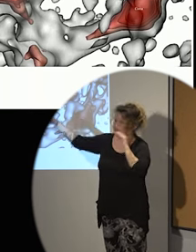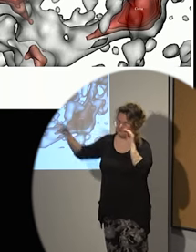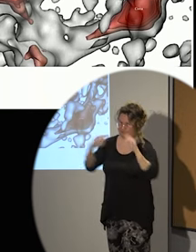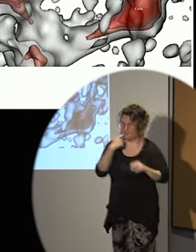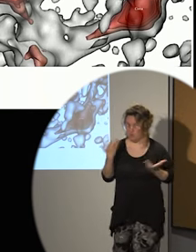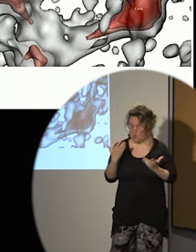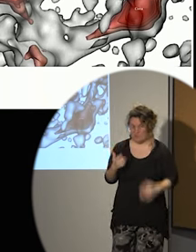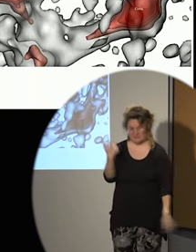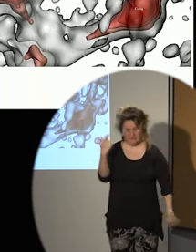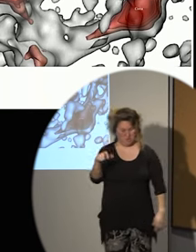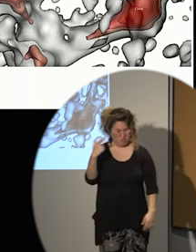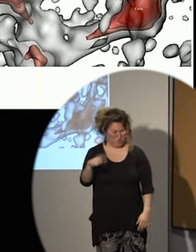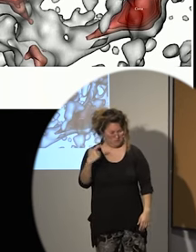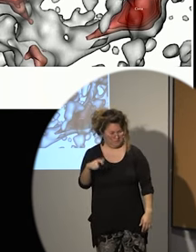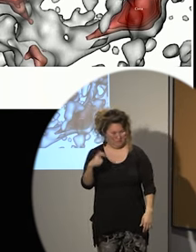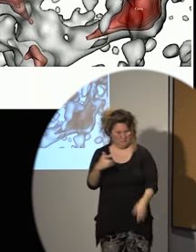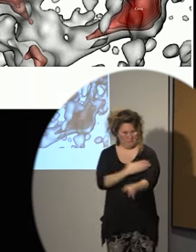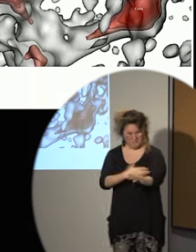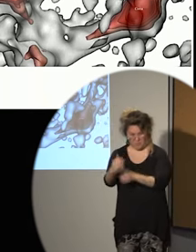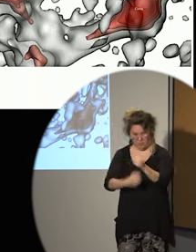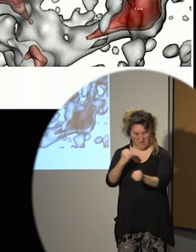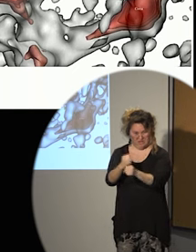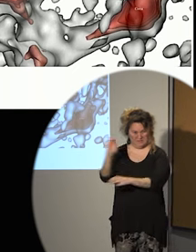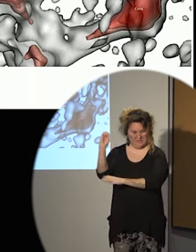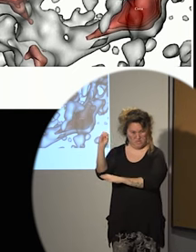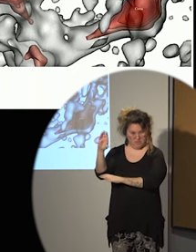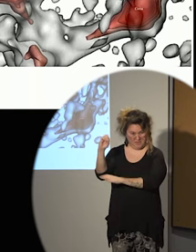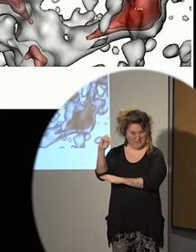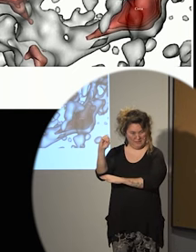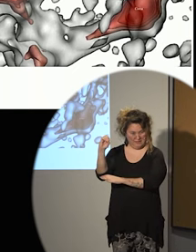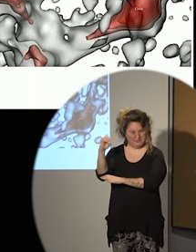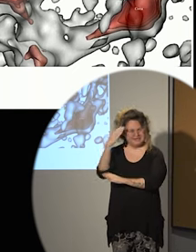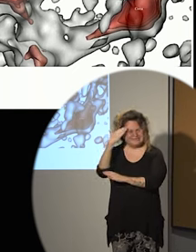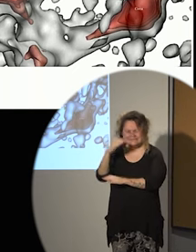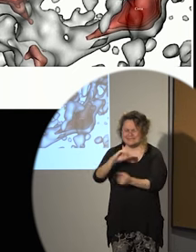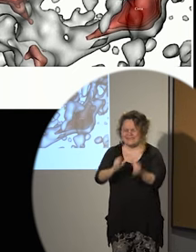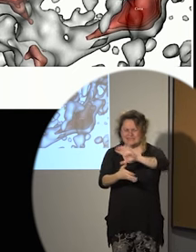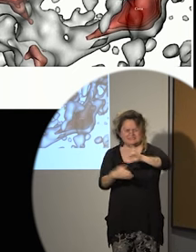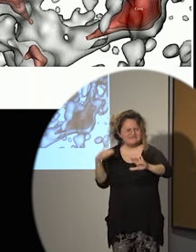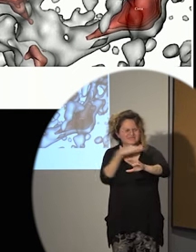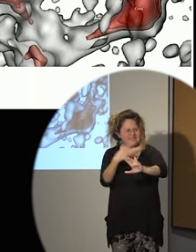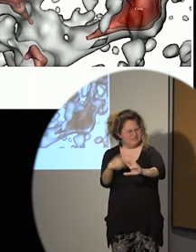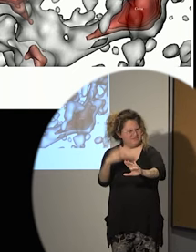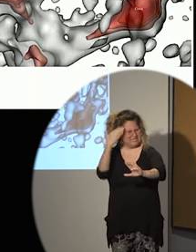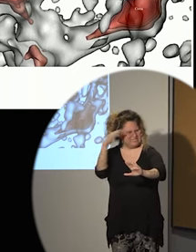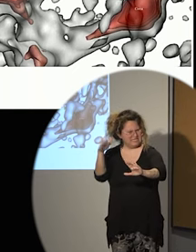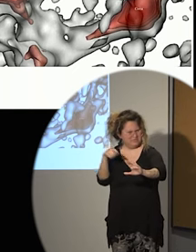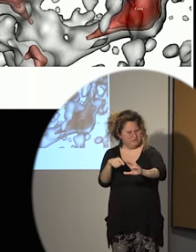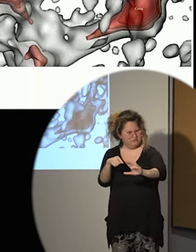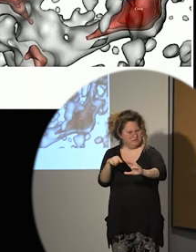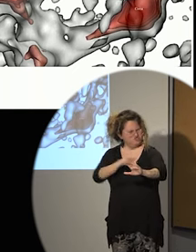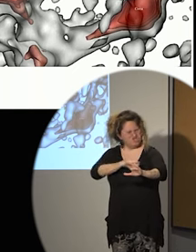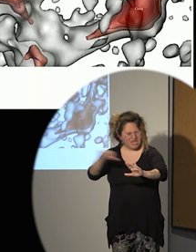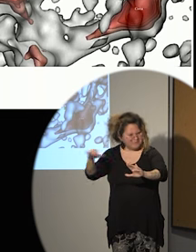millions d'années-lumière. Mais le problème, la vitesse d'une galaxie, on connaît les vitesses des galaxies. Elles ne vont jamais à des vitesses très